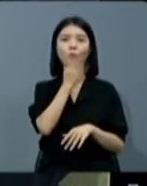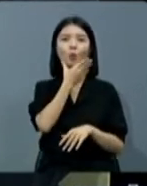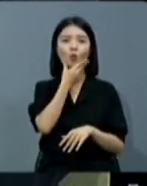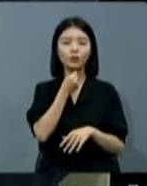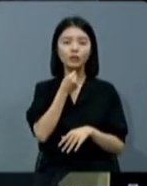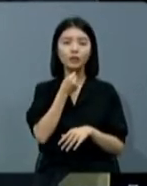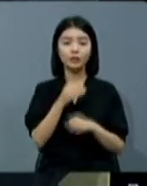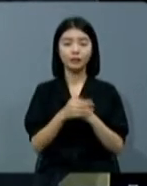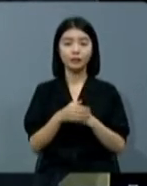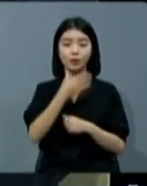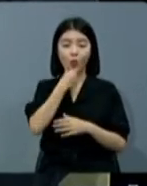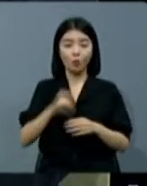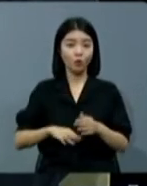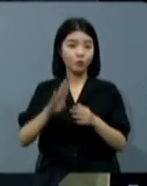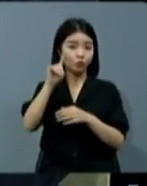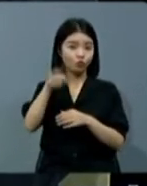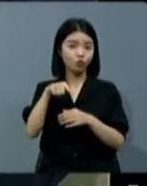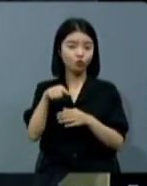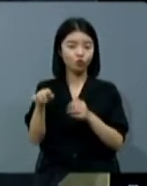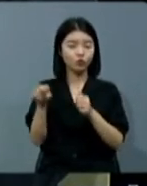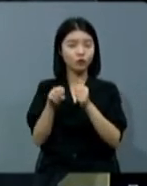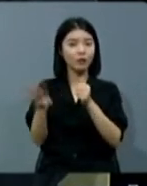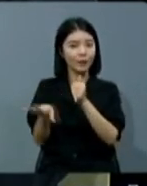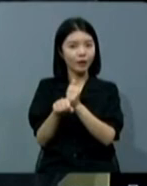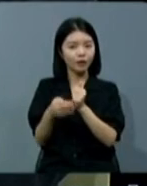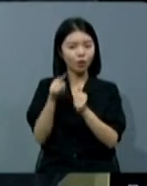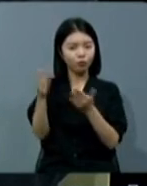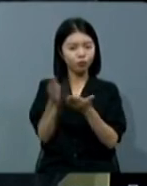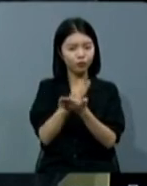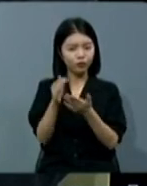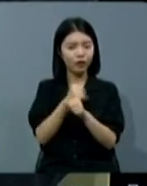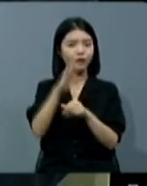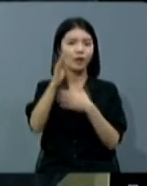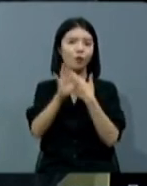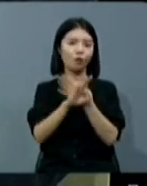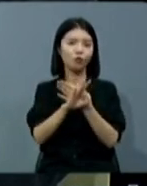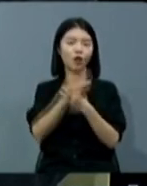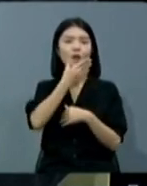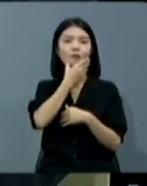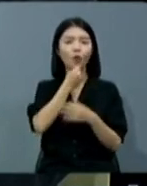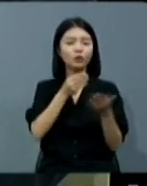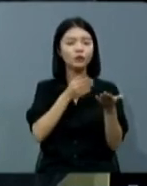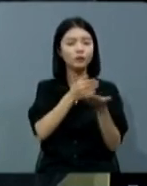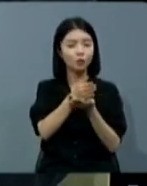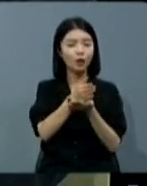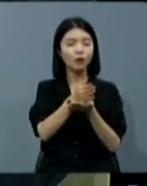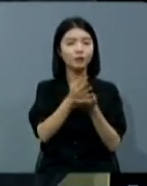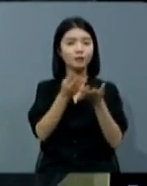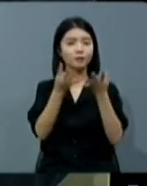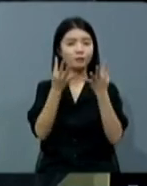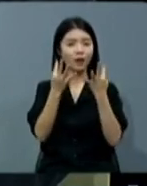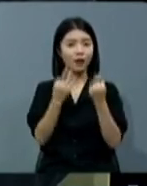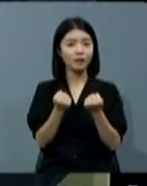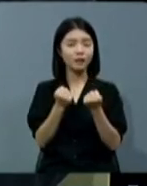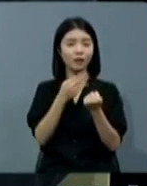주로 보건복지부 소관인데 네. 보건하고 복지를 분리하면 그렇죠? 네. 그러면 이 복지 쪽에 상당 부분 일이